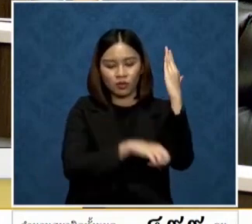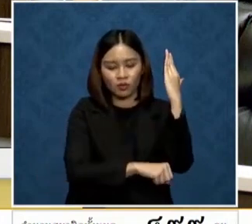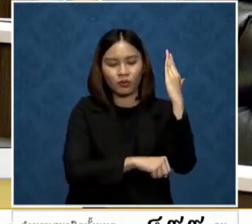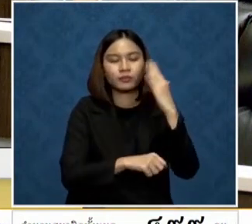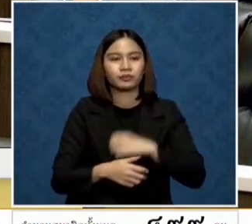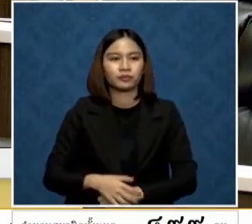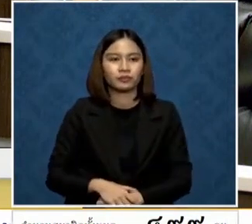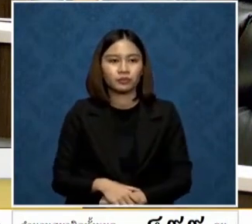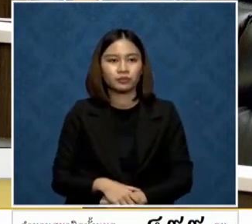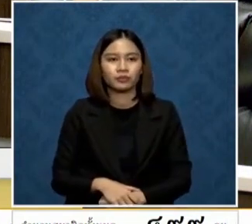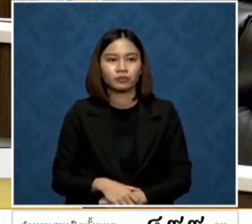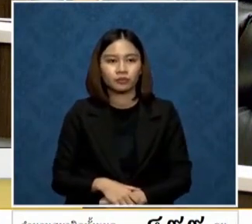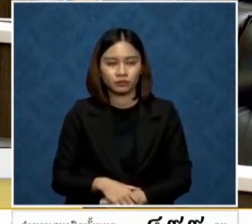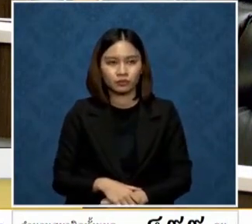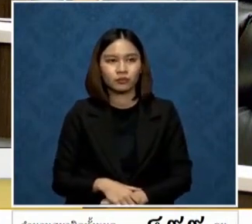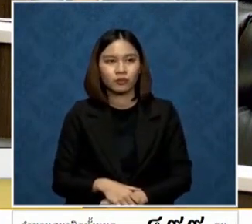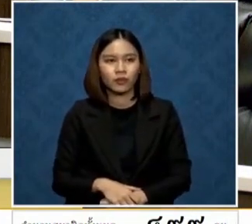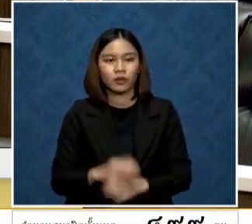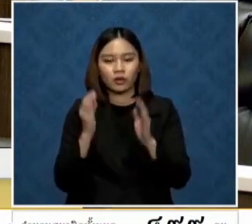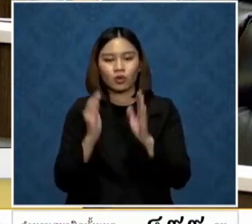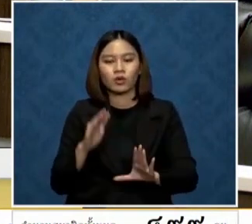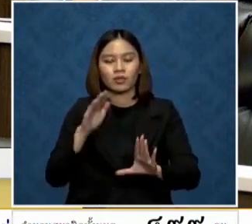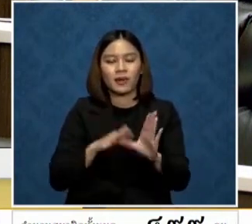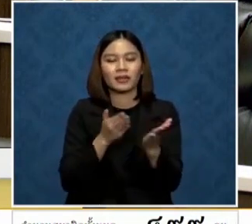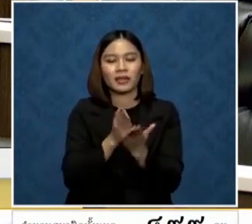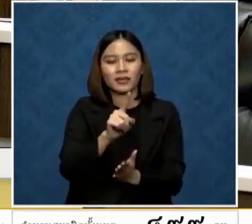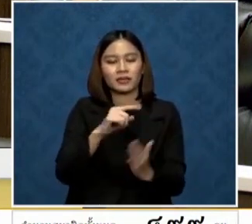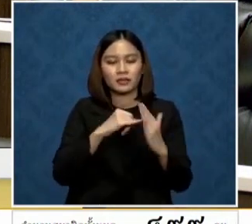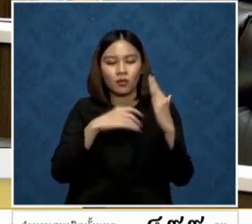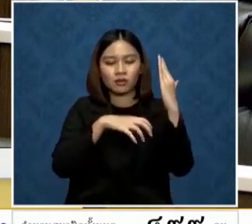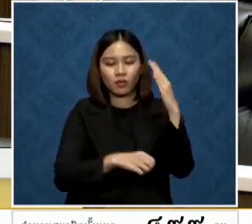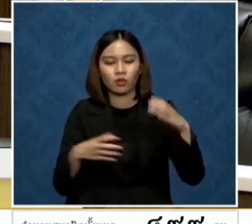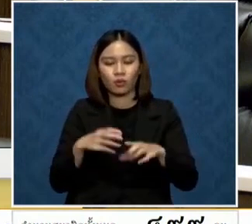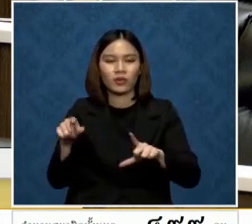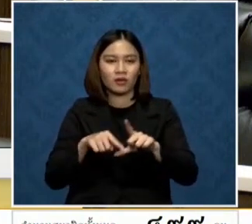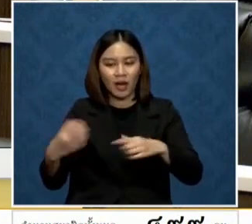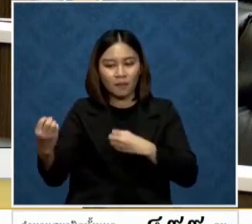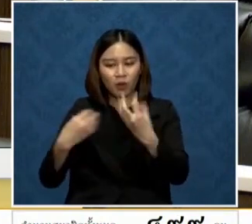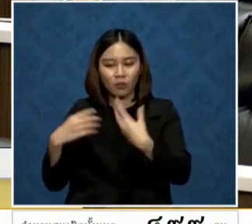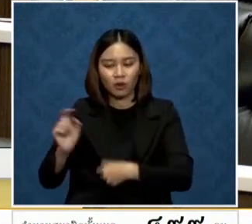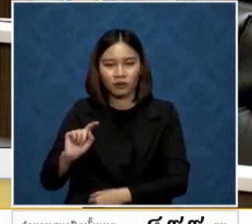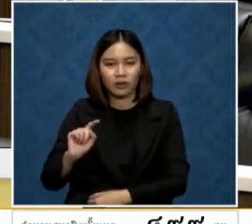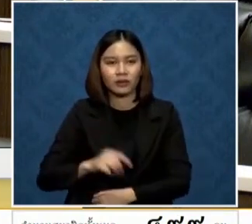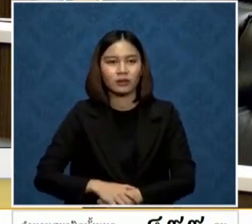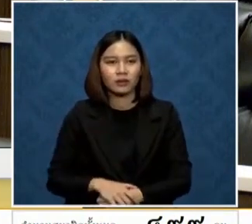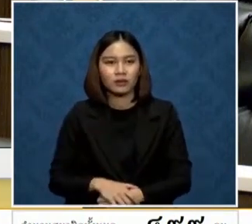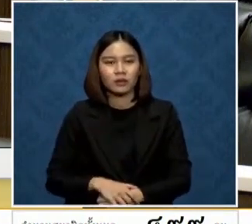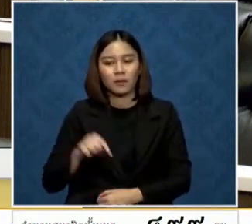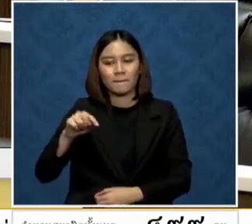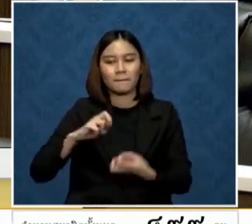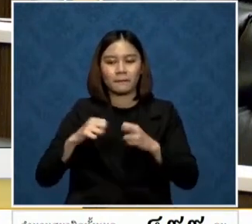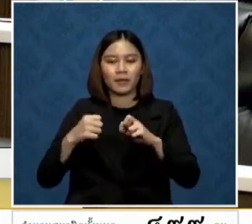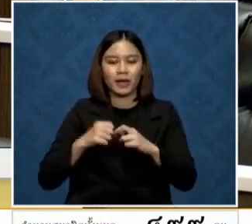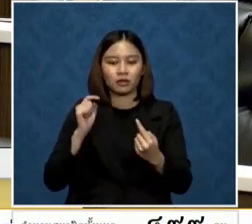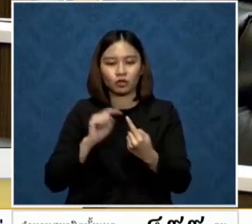ศักพันธ์อันอนันตพงษ์นะคะอดีตผู้สมัครเขต 1จังหวัดสงขลาของพรรคกก้าไกลนะคะทราบมาว่าที่นั่นมีปัญหาการ